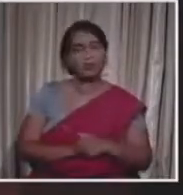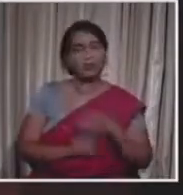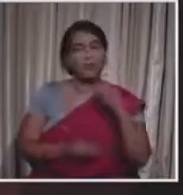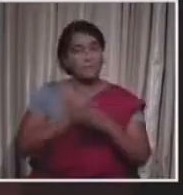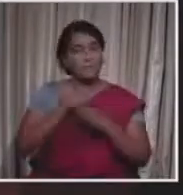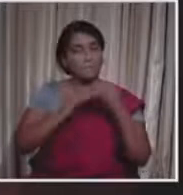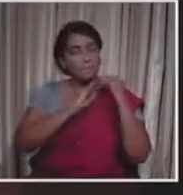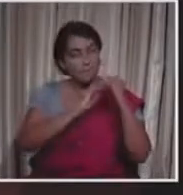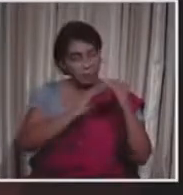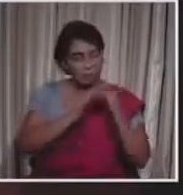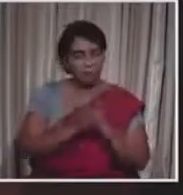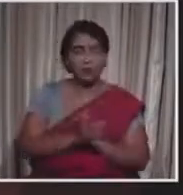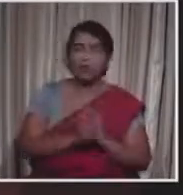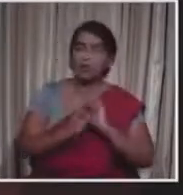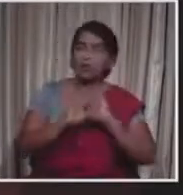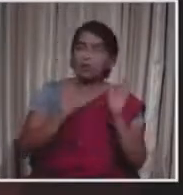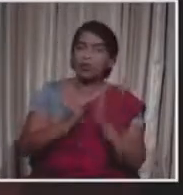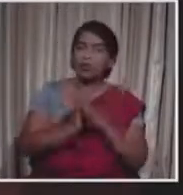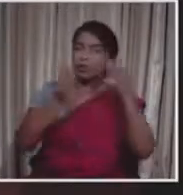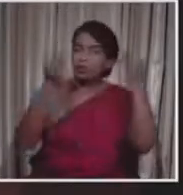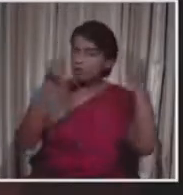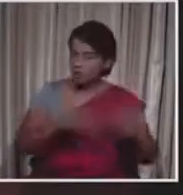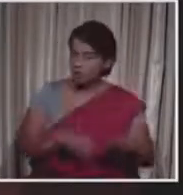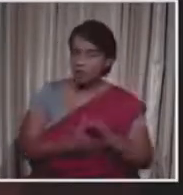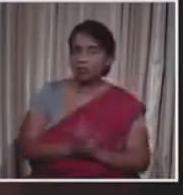කර්මාන්ත ශාලා මේ ඔක්කොම කඩන් වැටෙනවා